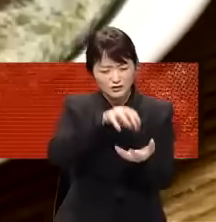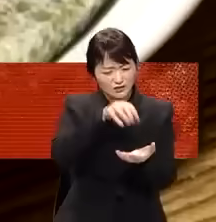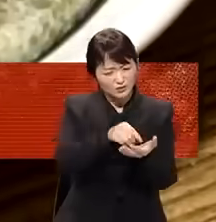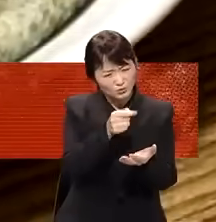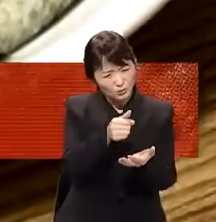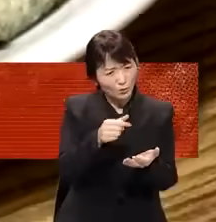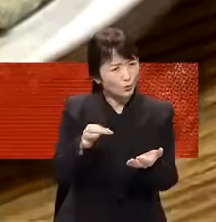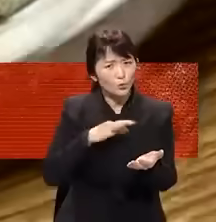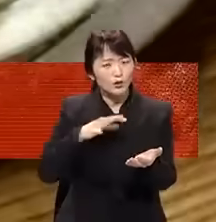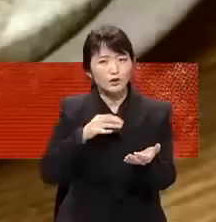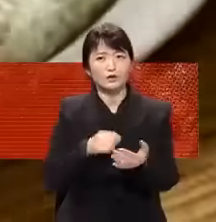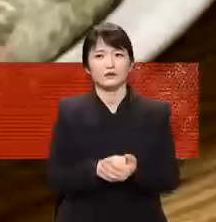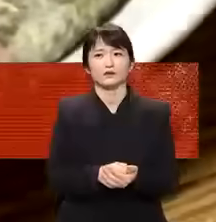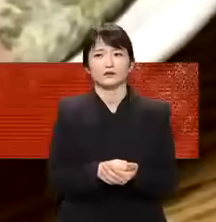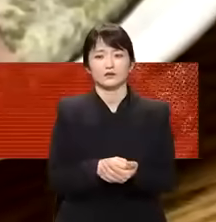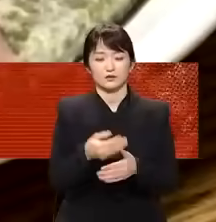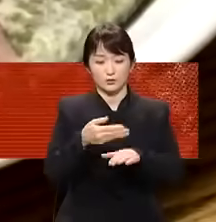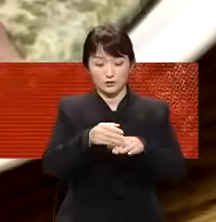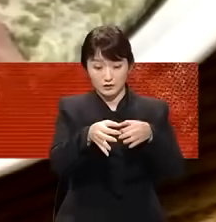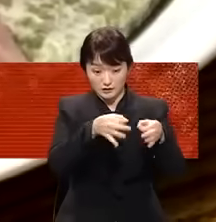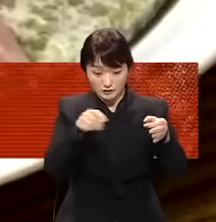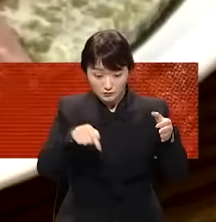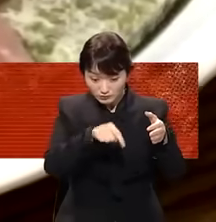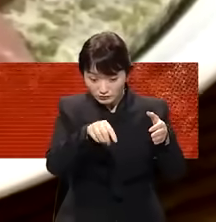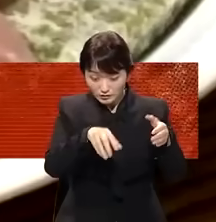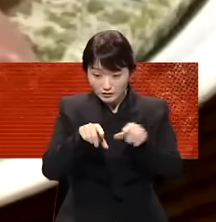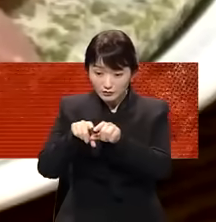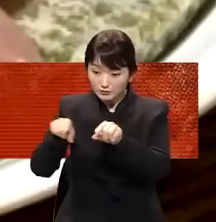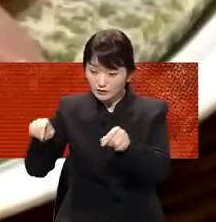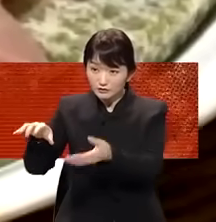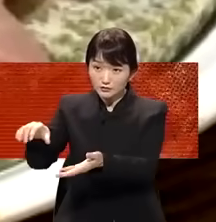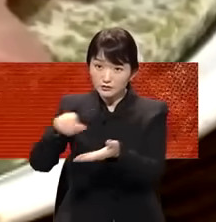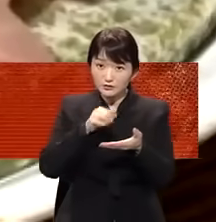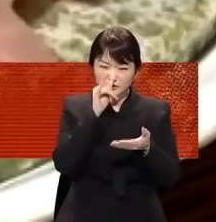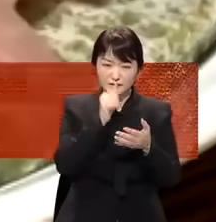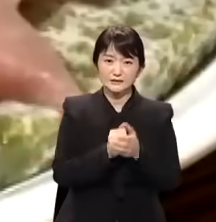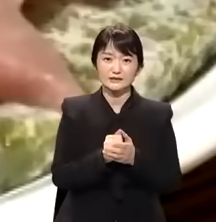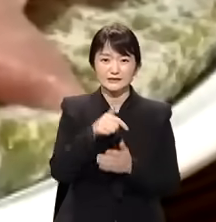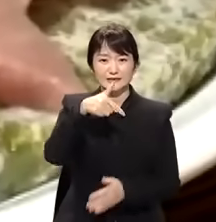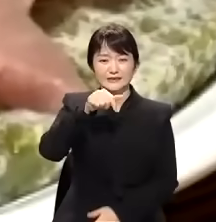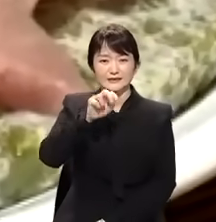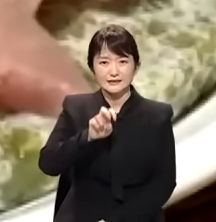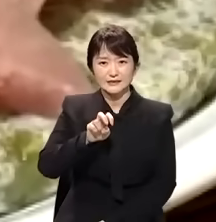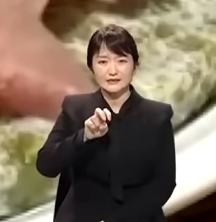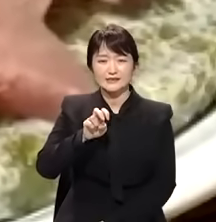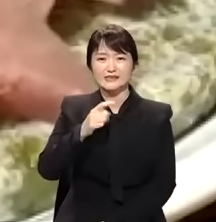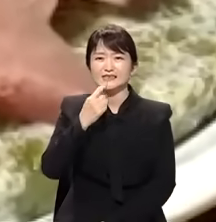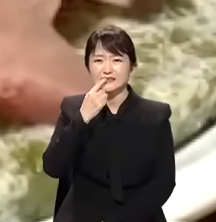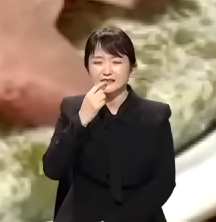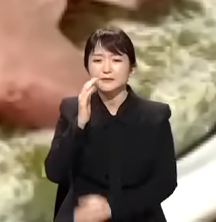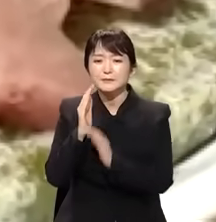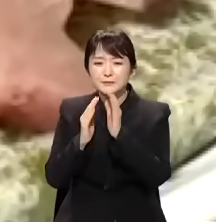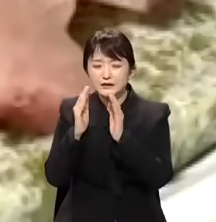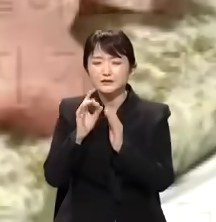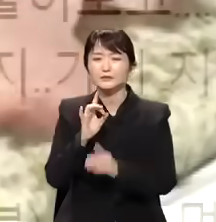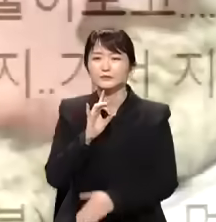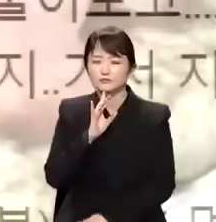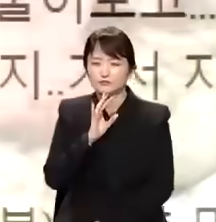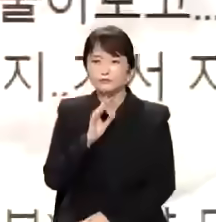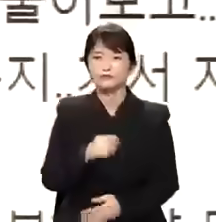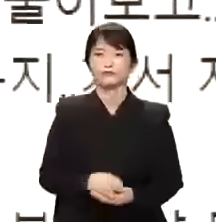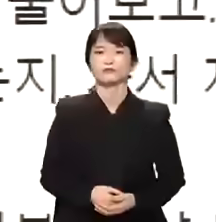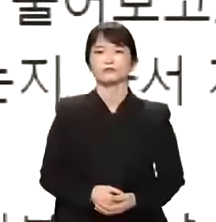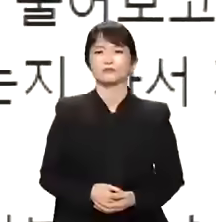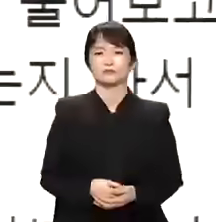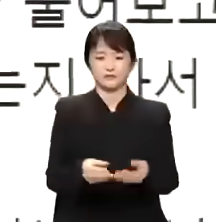횟집이 보통 밑반찬이 이것저것 나오는게 일반적인데 김 백김치 그리고 쌈장이 전부였다는 설명입니다 지금 사진으로도 나가고